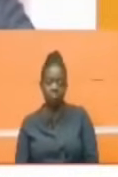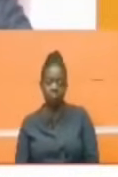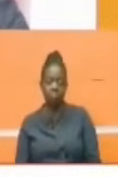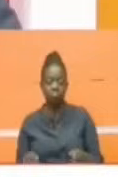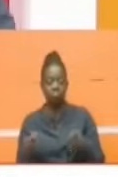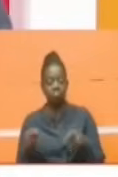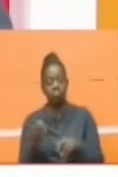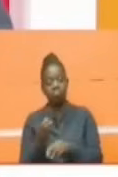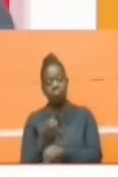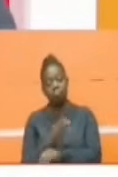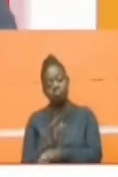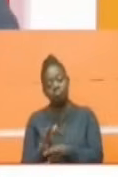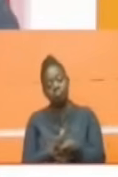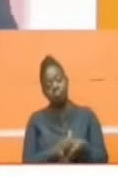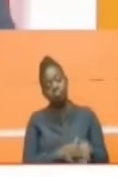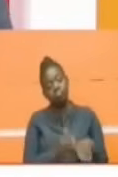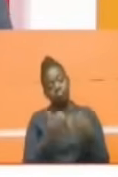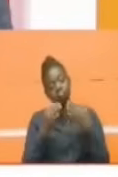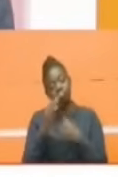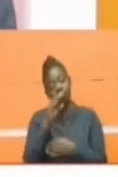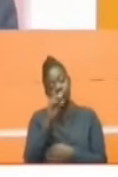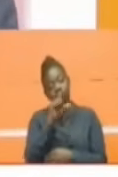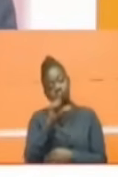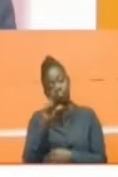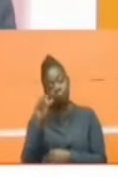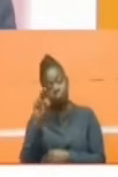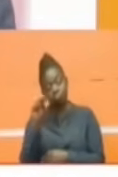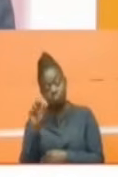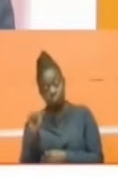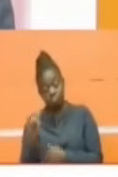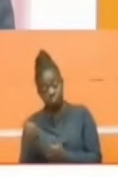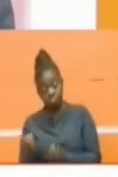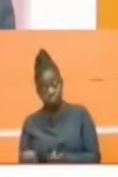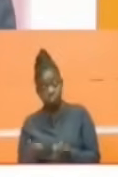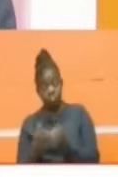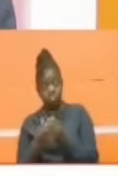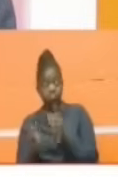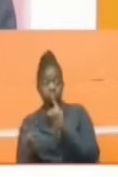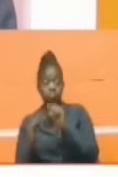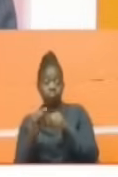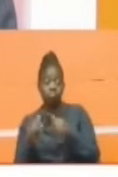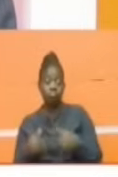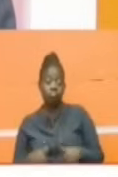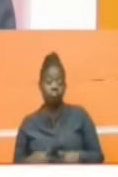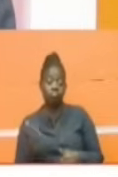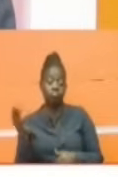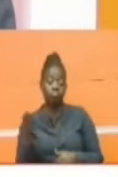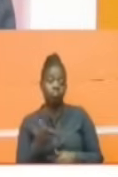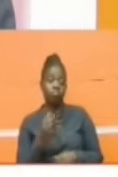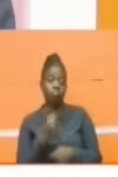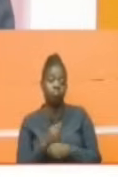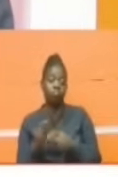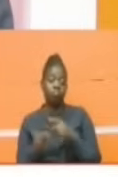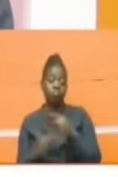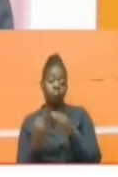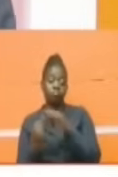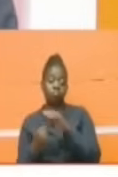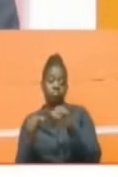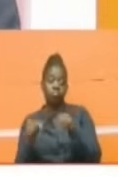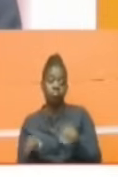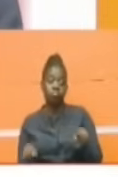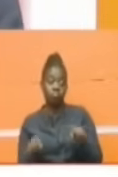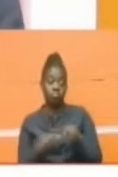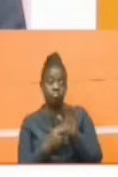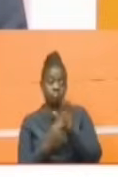Biebije Kayunga webale Collins Kafero Hate ya bakulembeze bogede kumbubuka ya temate mumuwala na muta mbuka mbwenga butu wakulaze